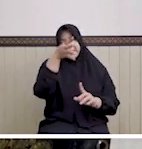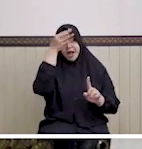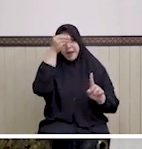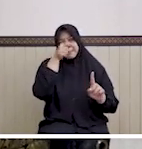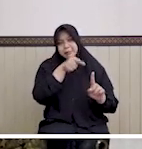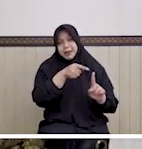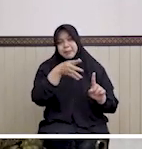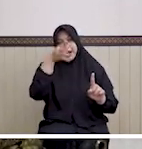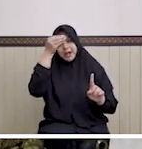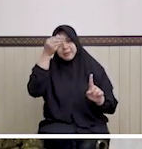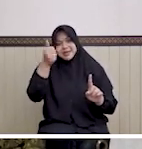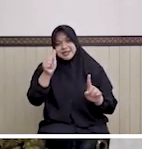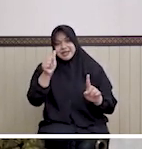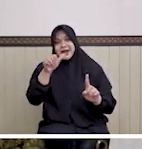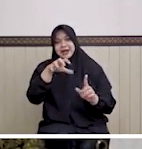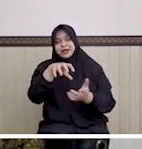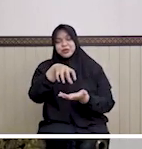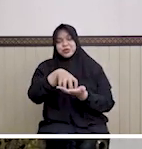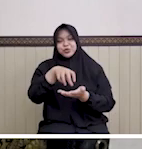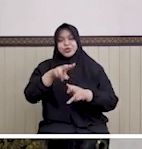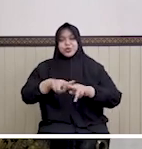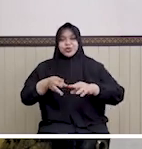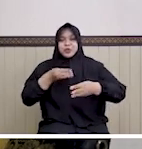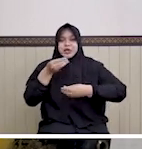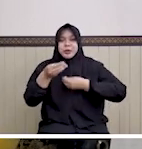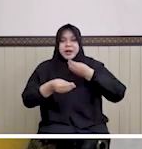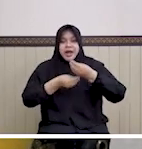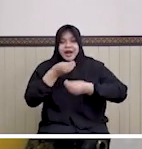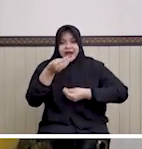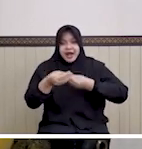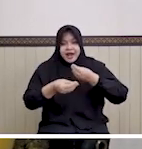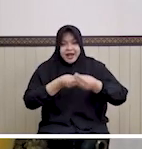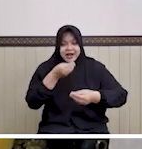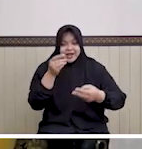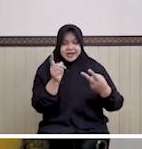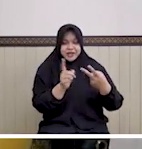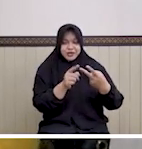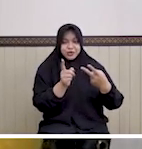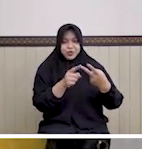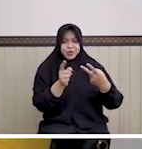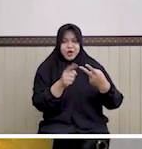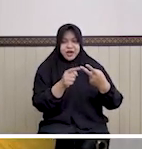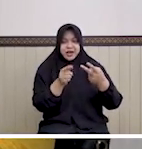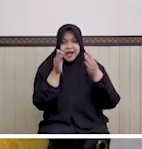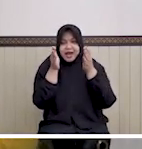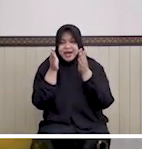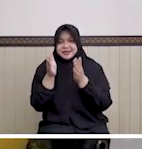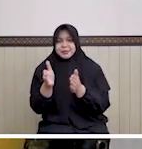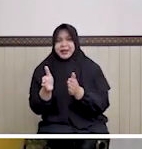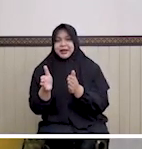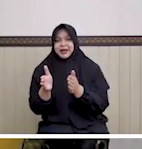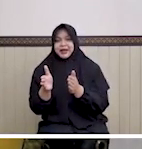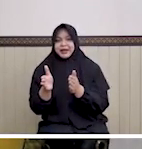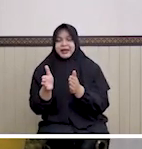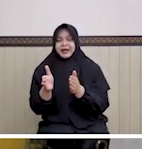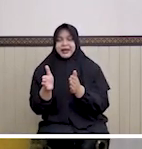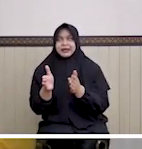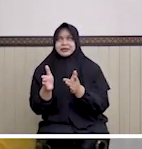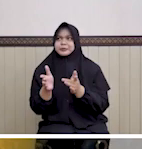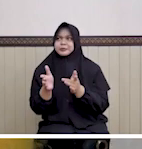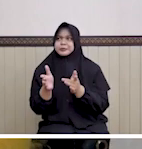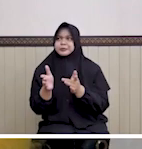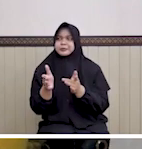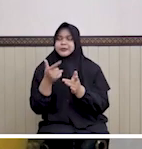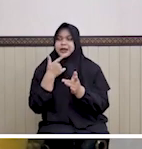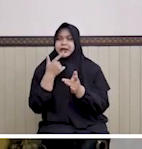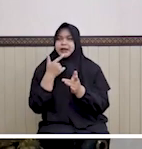dia da bisa duduk memberikan keterangan yaitu Kemudian yang kedua di aspek apa namanya